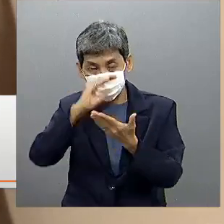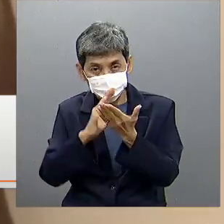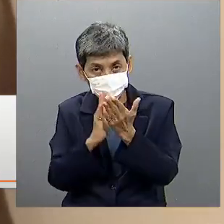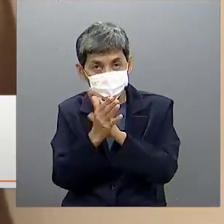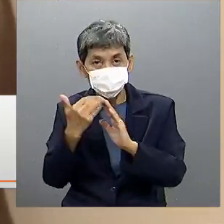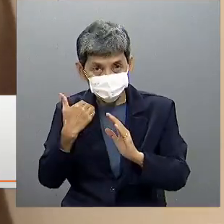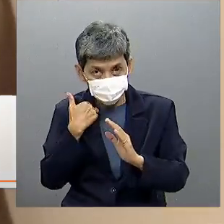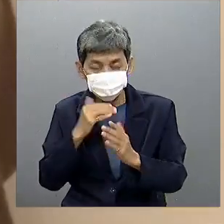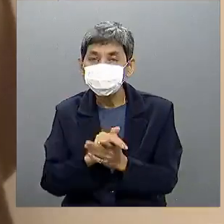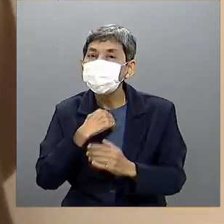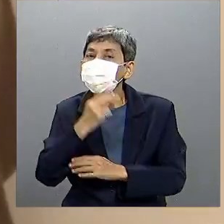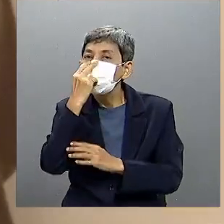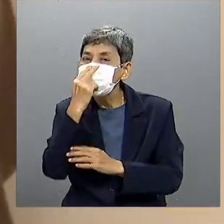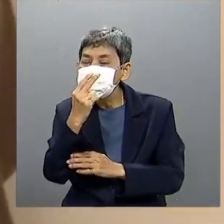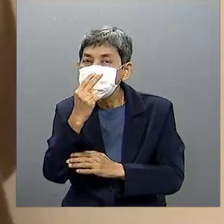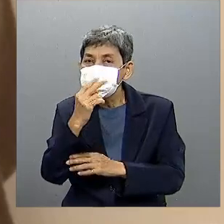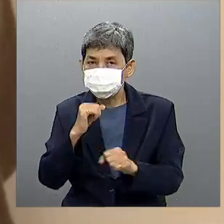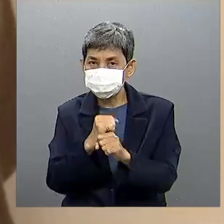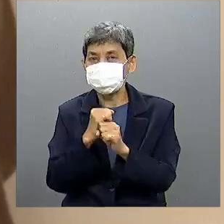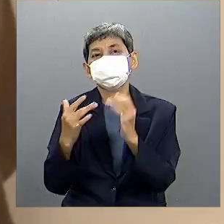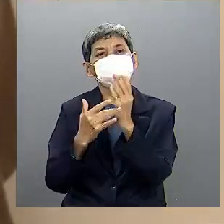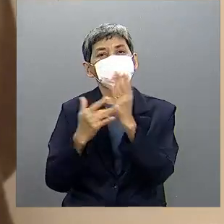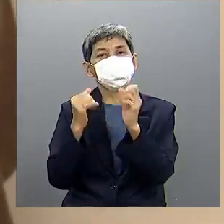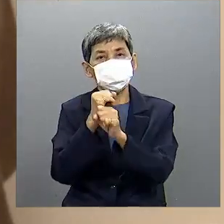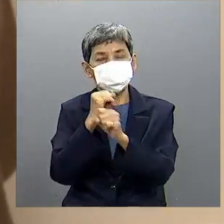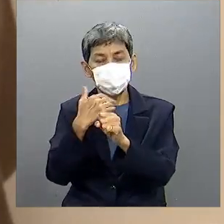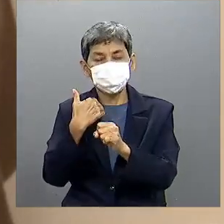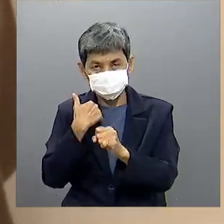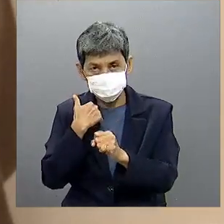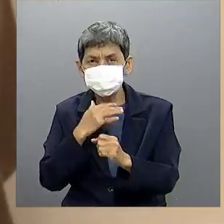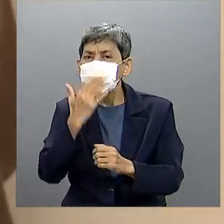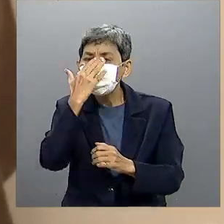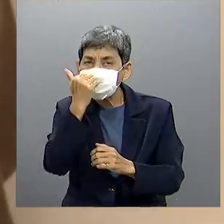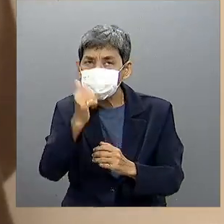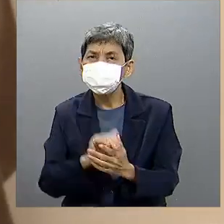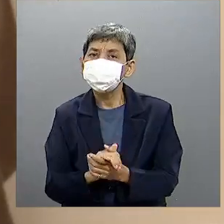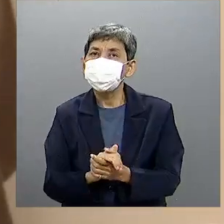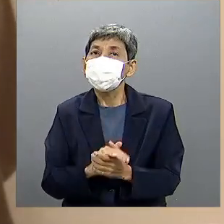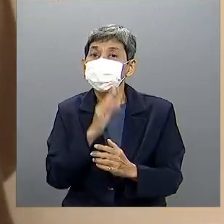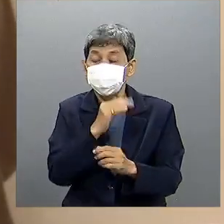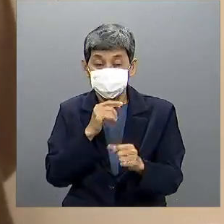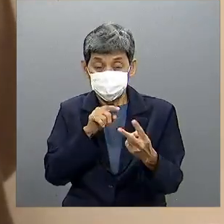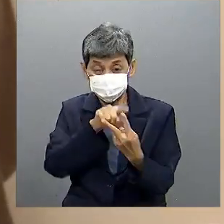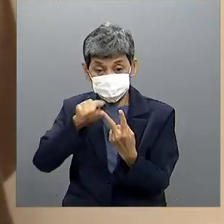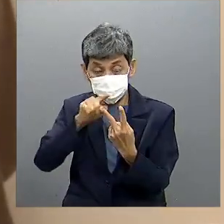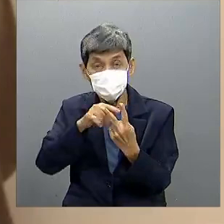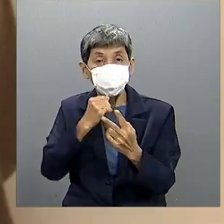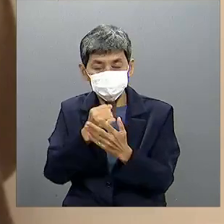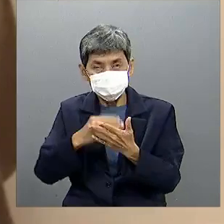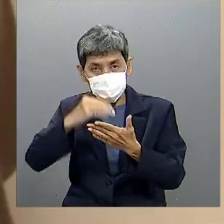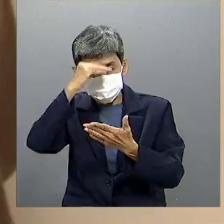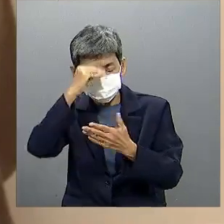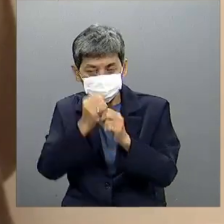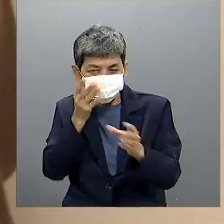มองเรื่องของดิจิทัลลิเทอเรซีแล้วก็คริติคอลทิงกิ้งค่ะเพราะว่าทักษะสองอย่างนี้มันจะช่วยให้เขาเนี่ยวิเคราะห์